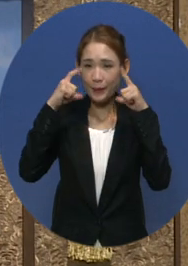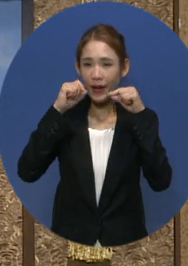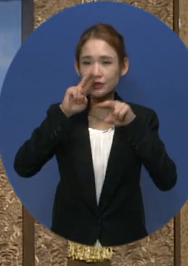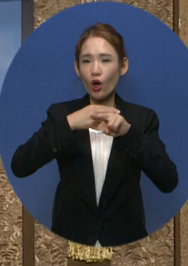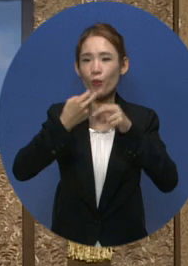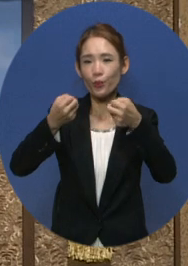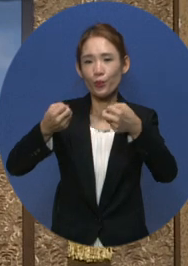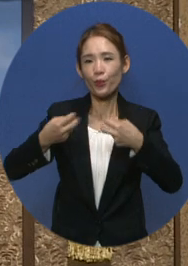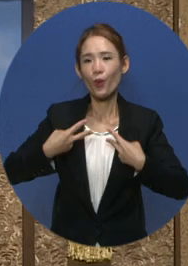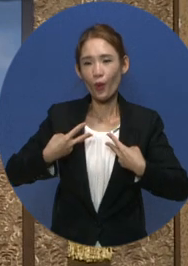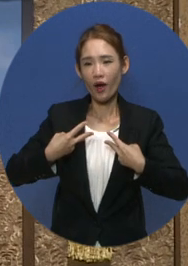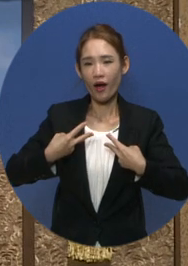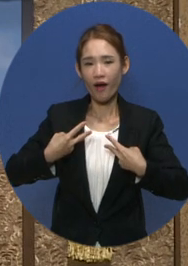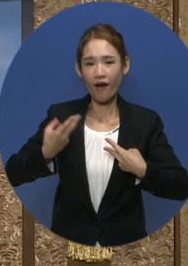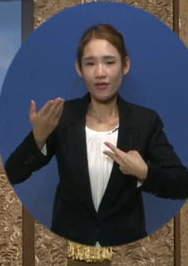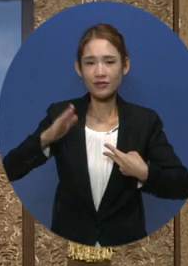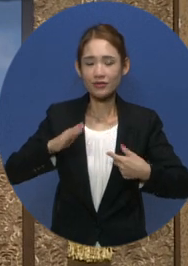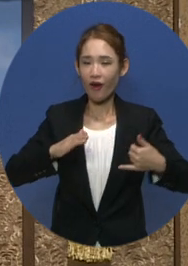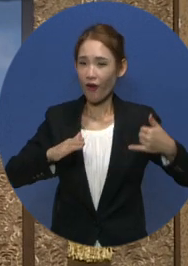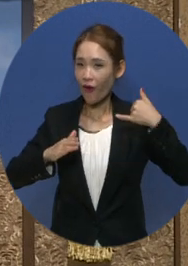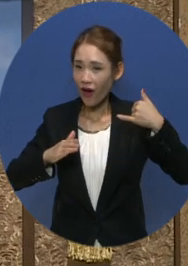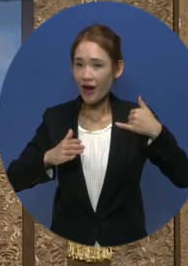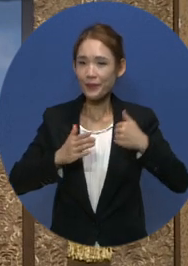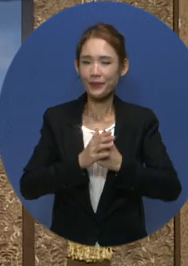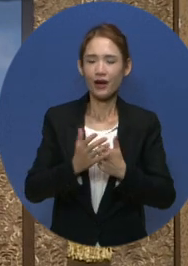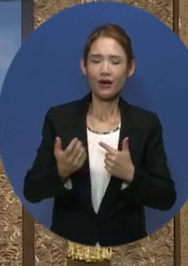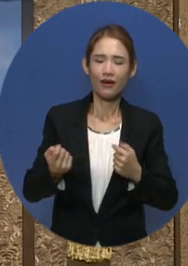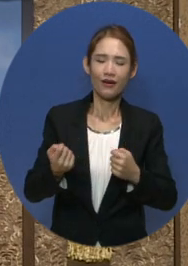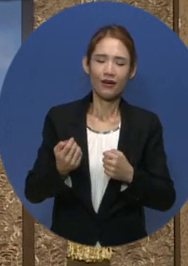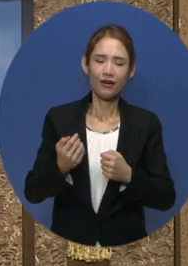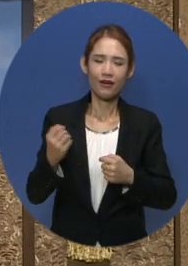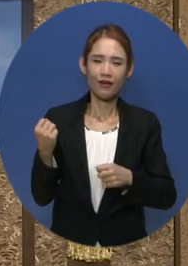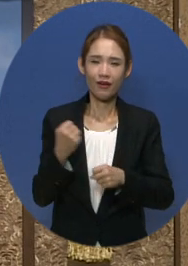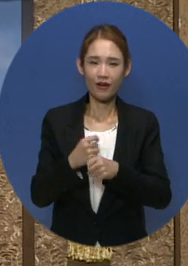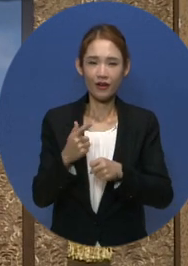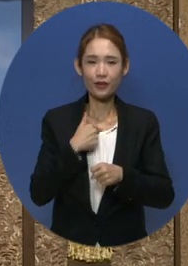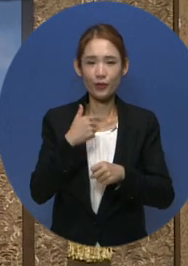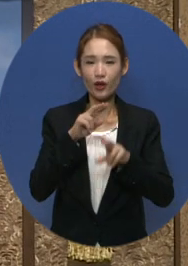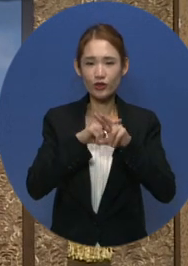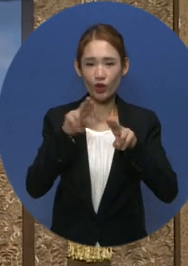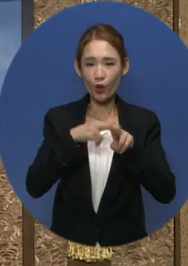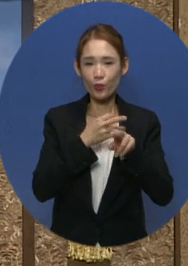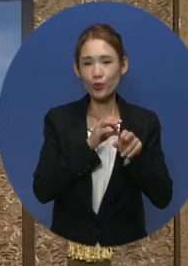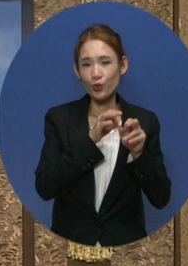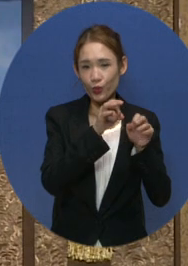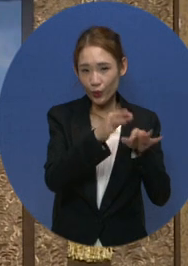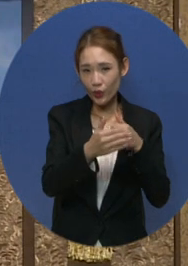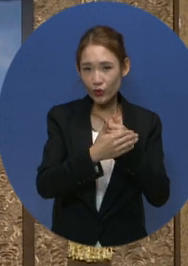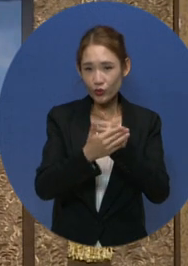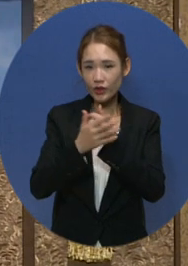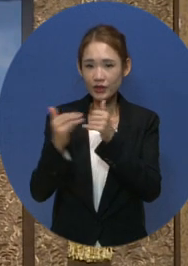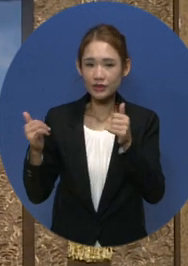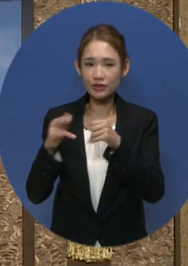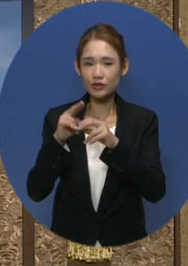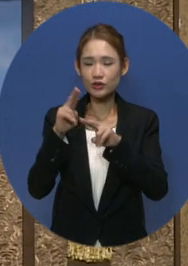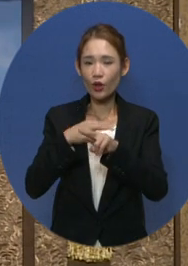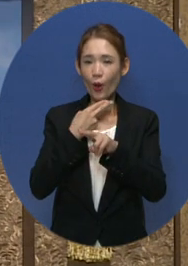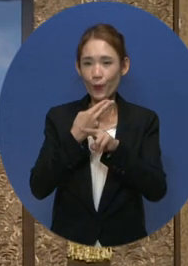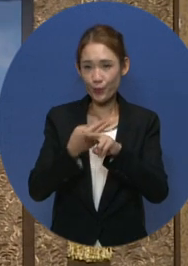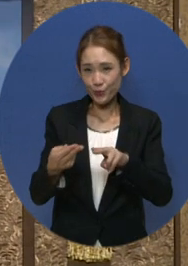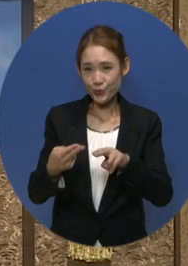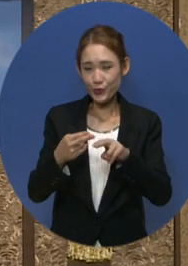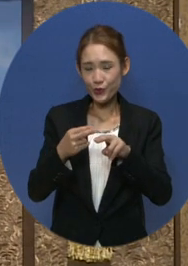좀 보내겠습니다. 오. 그렇게 연락이 왔어요. 그래서 이번에 이제 선물금을 보내주시는 후원자들에게는